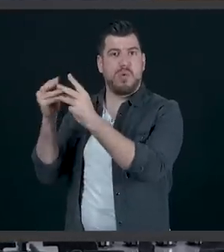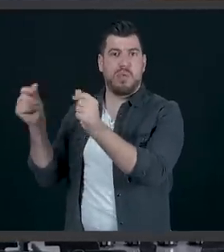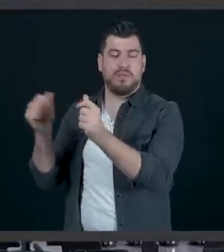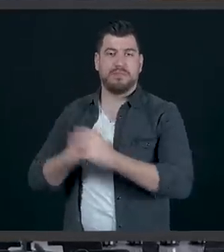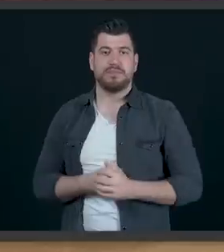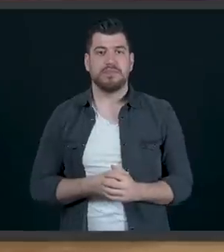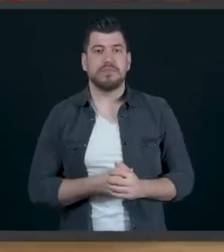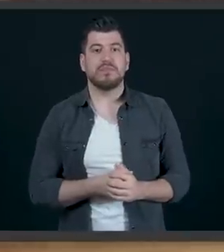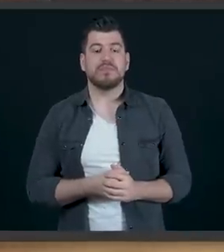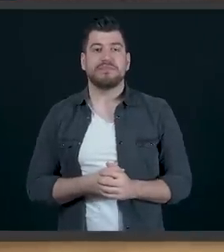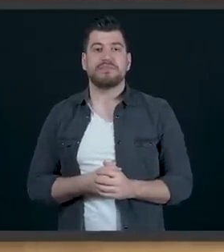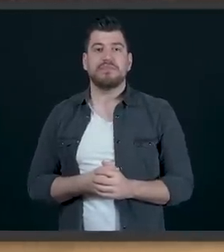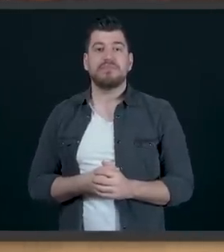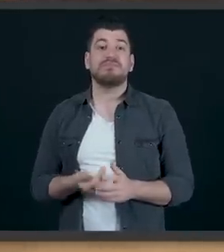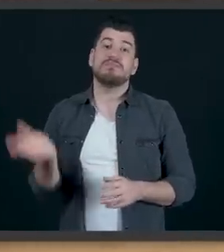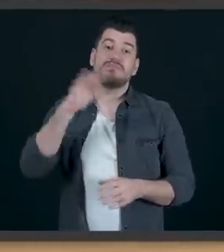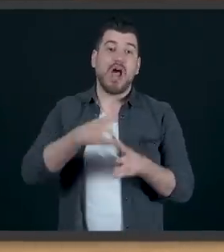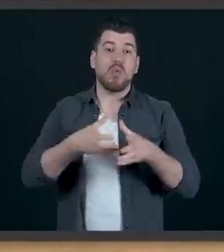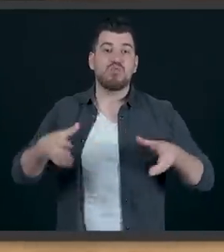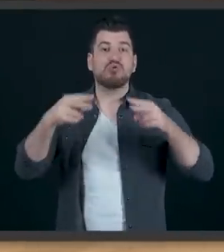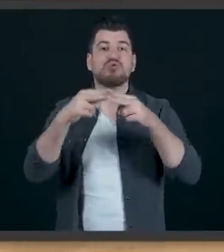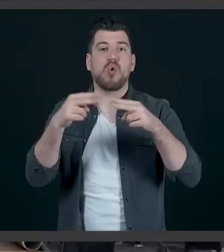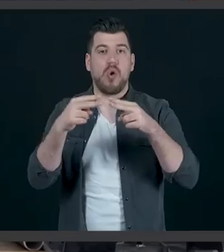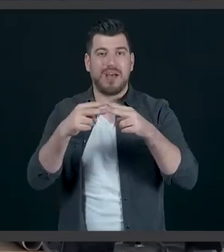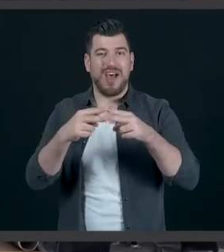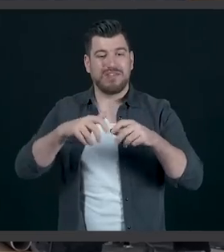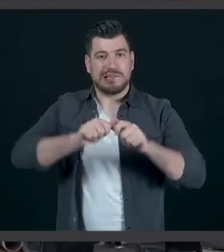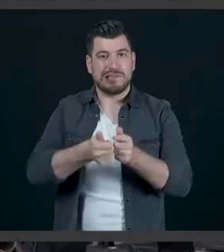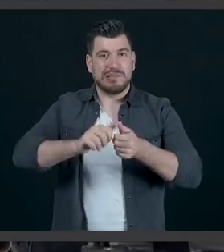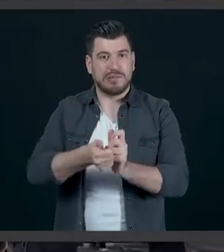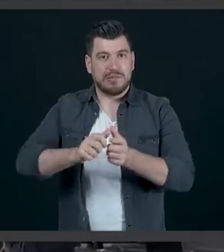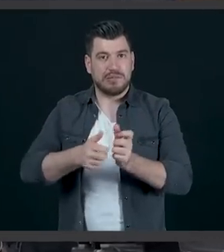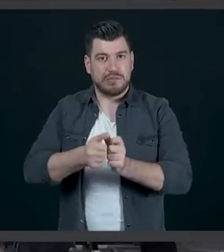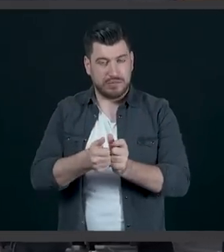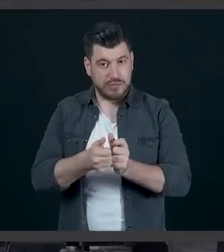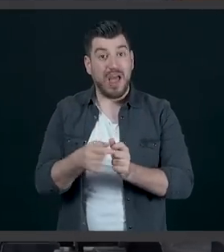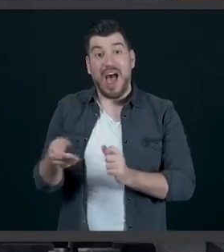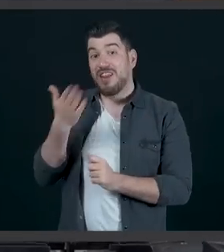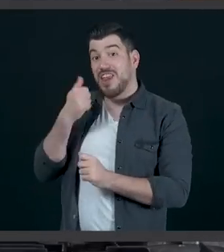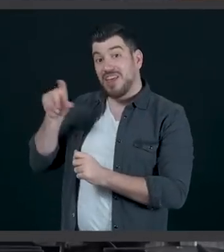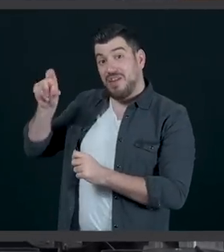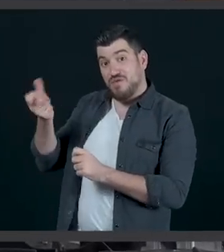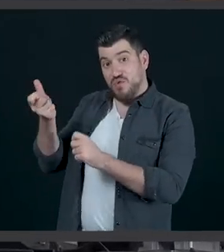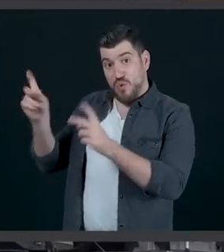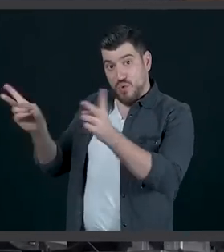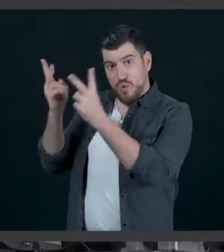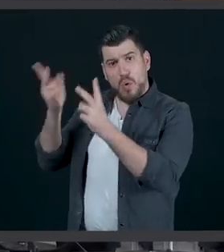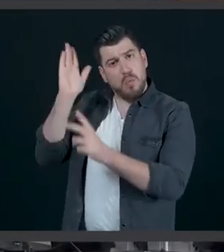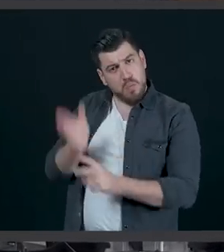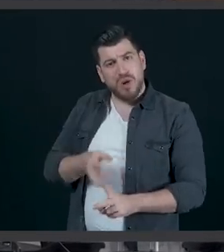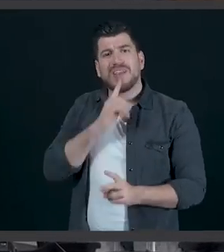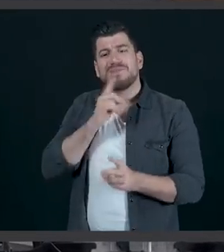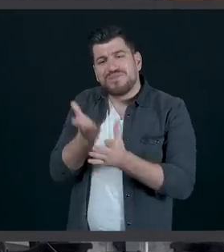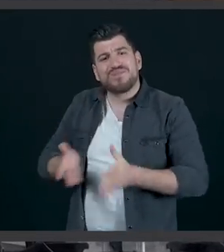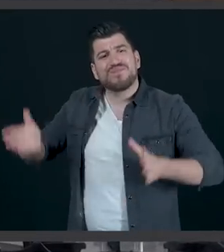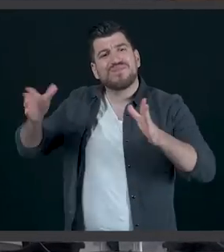αρκετά. Τώρα, έχω άλλο ένα μπολάκι που έχω τη σοκολάτα. Θα τη σπάσω μικρά κομματάκια. Άμα δεν έχετε φούρνο μικροκυμάτων, τα λιώνετε σε μπεν μαρί.